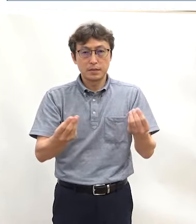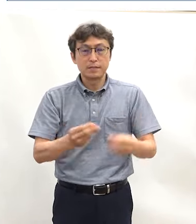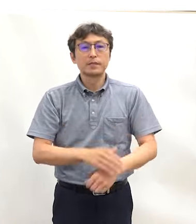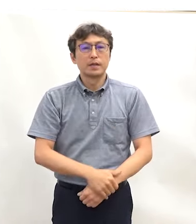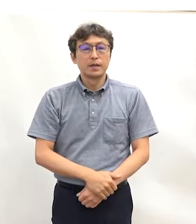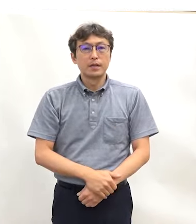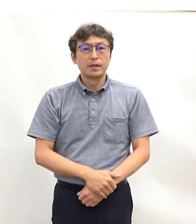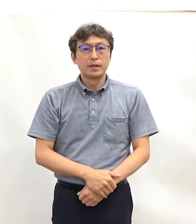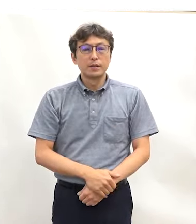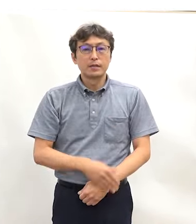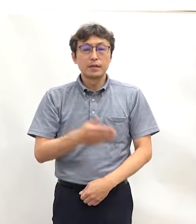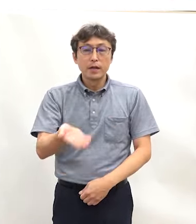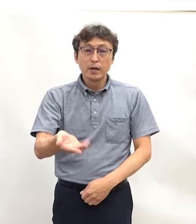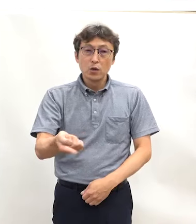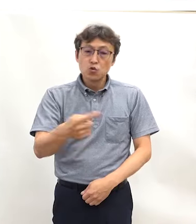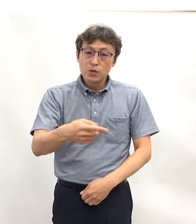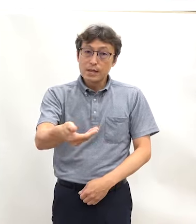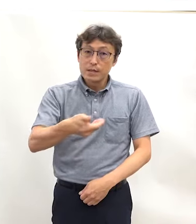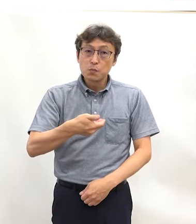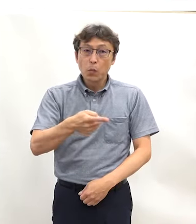介護の件ですけども、